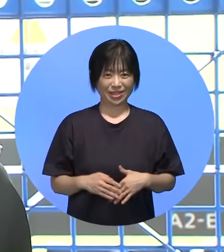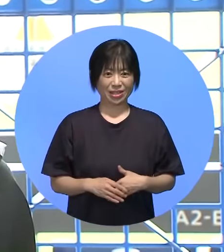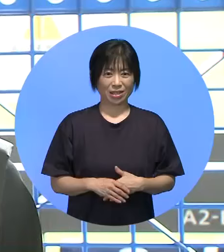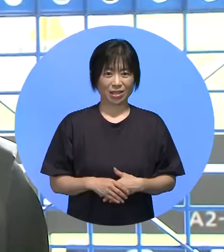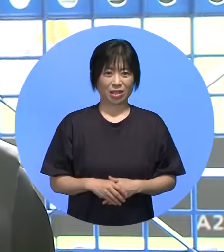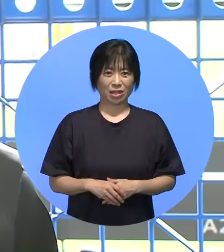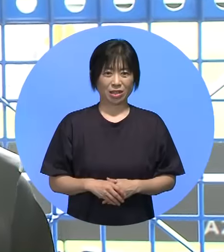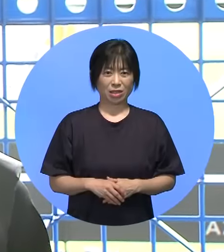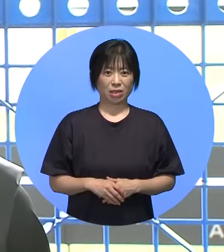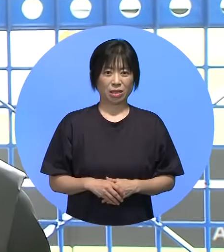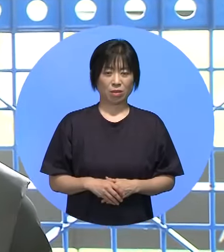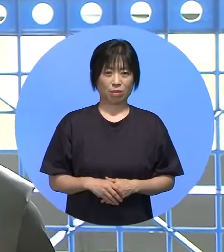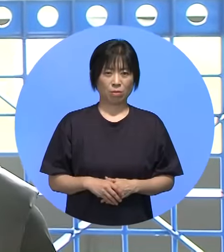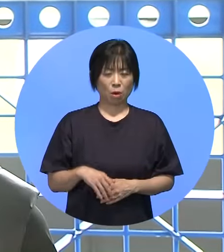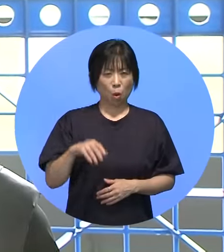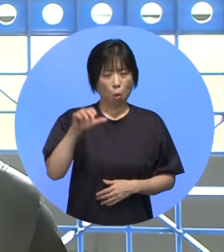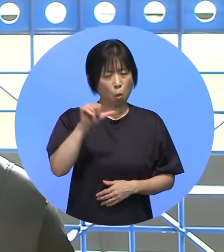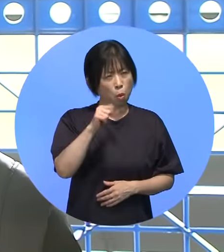深いメーカー